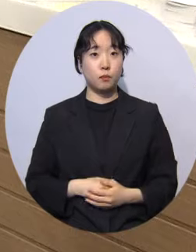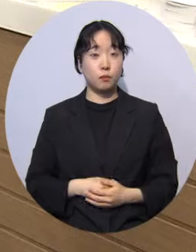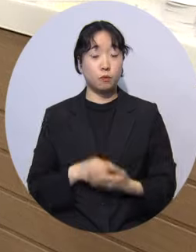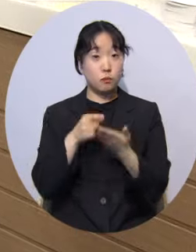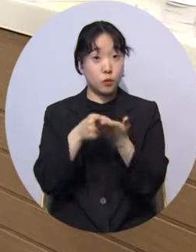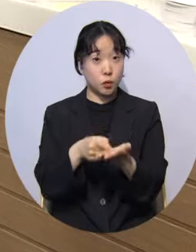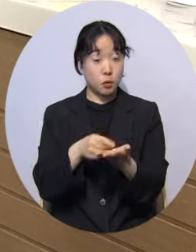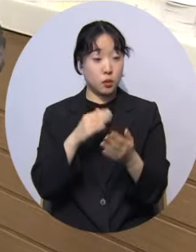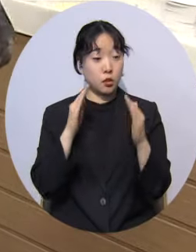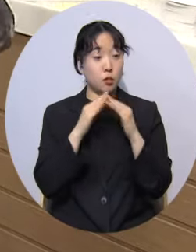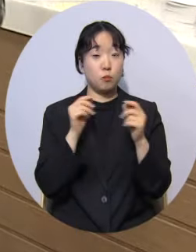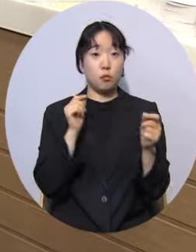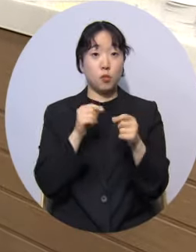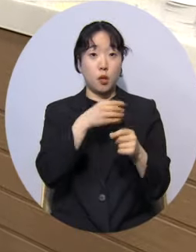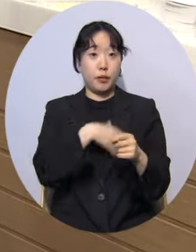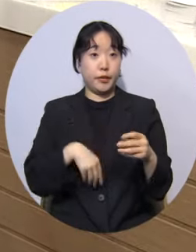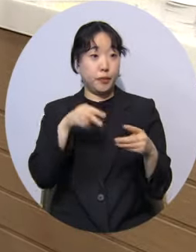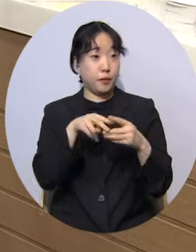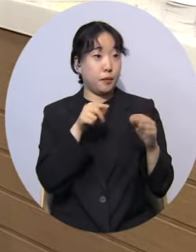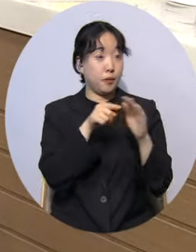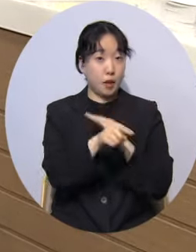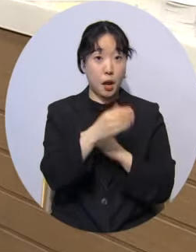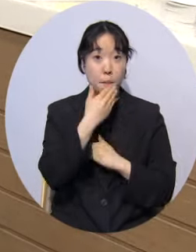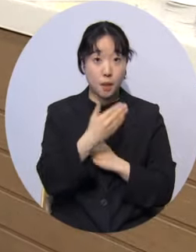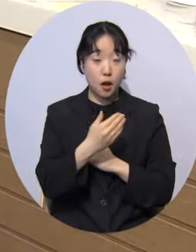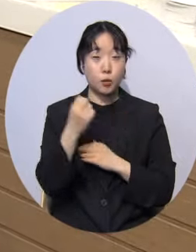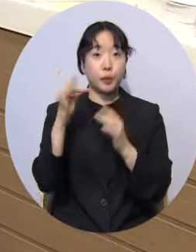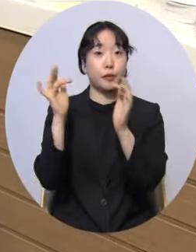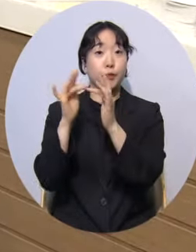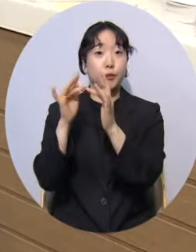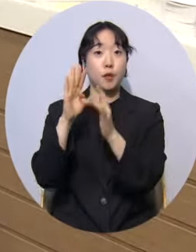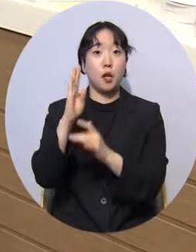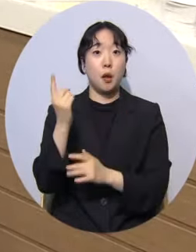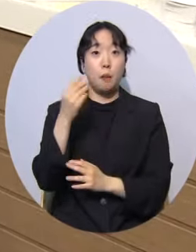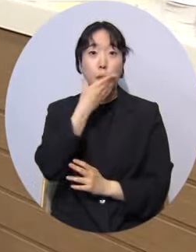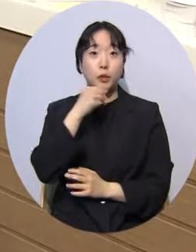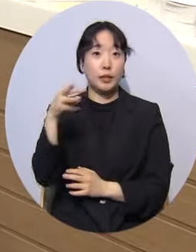가능하며 복지부가 운영하는 포털 사이트 복지로에서도 신청할 수 있습니다.